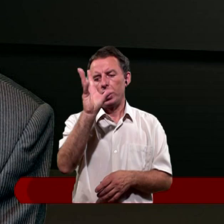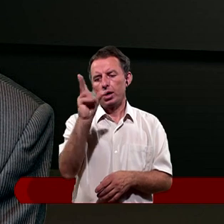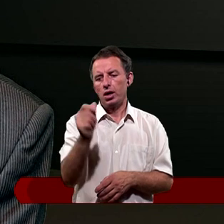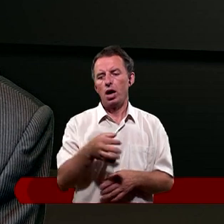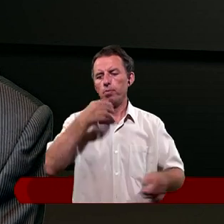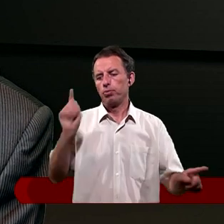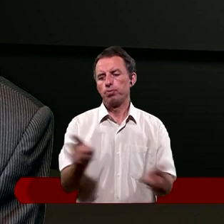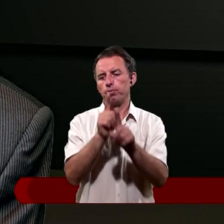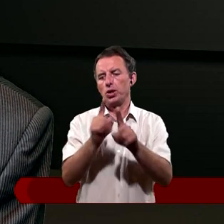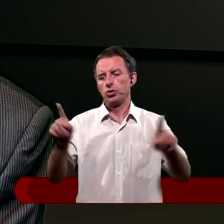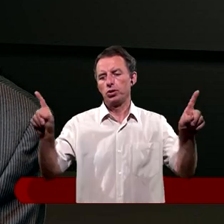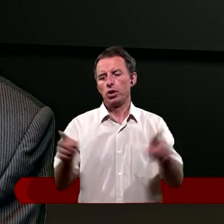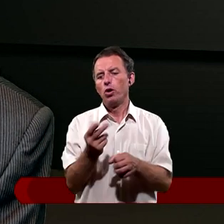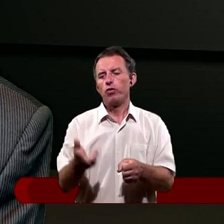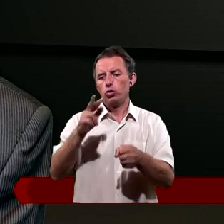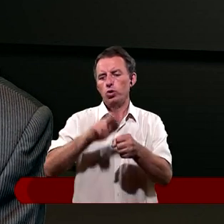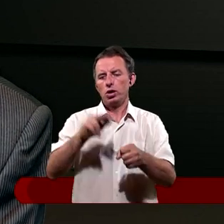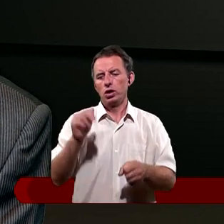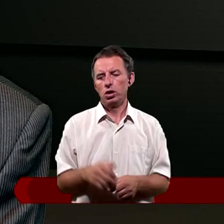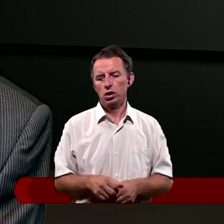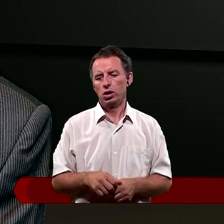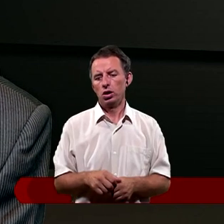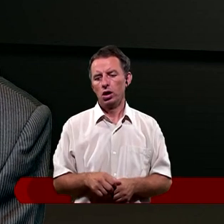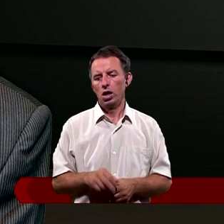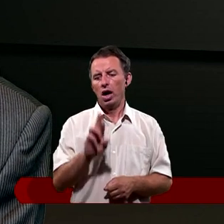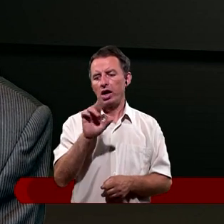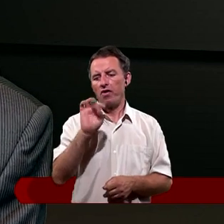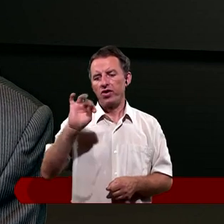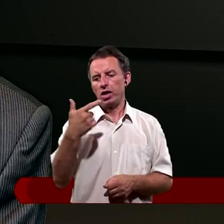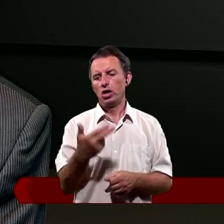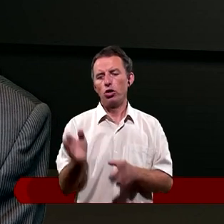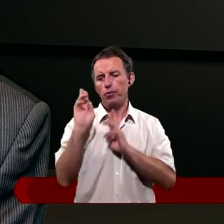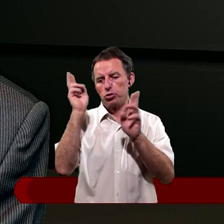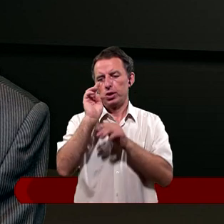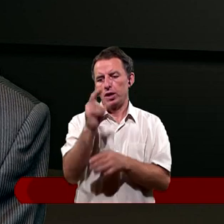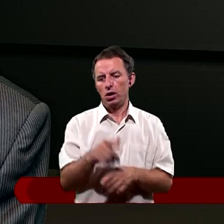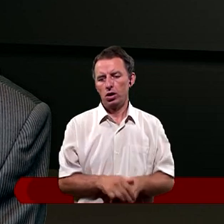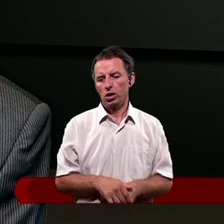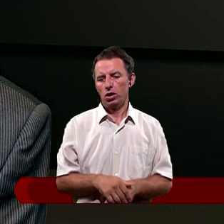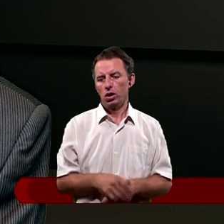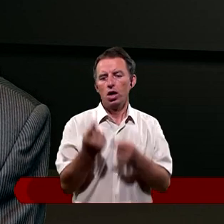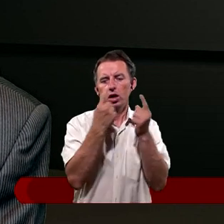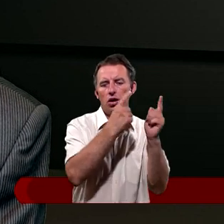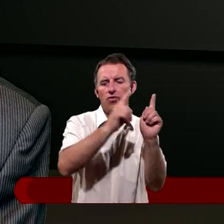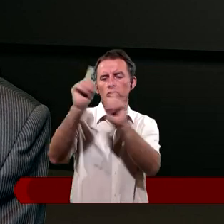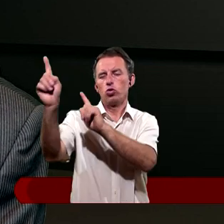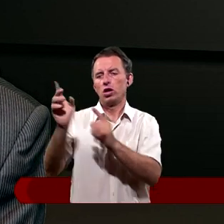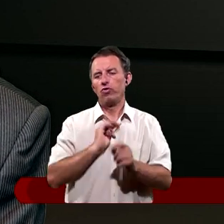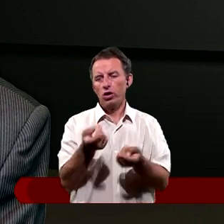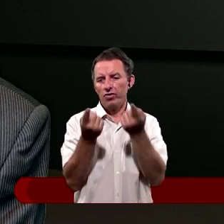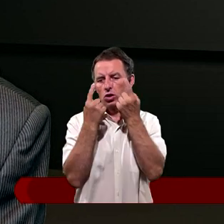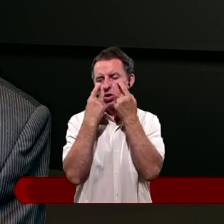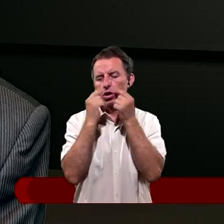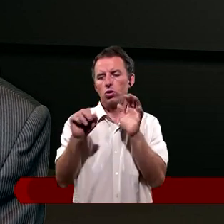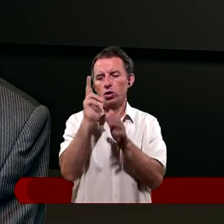piękna pieśń, w której refren brzmi tak. Zwróć swój